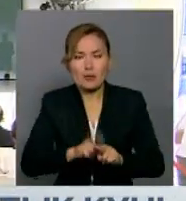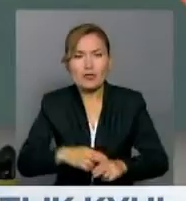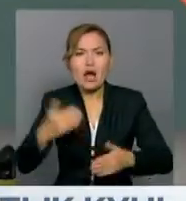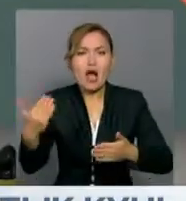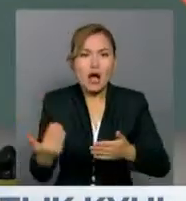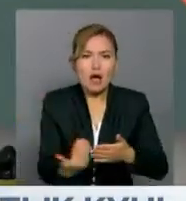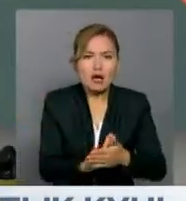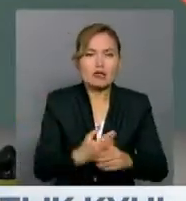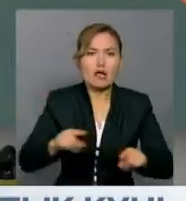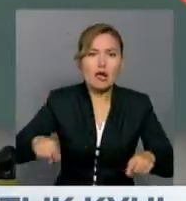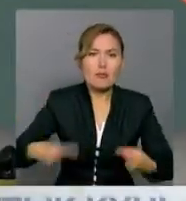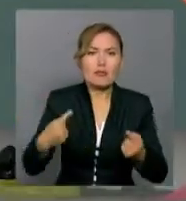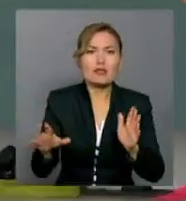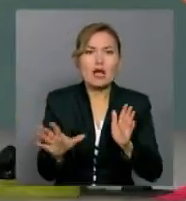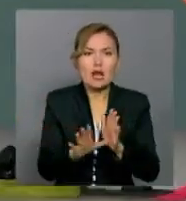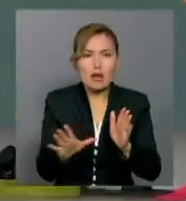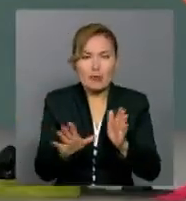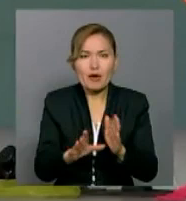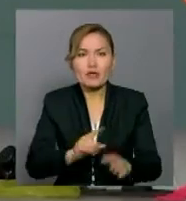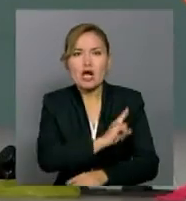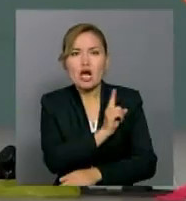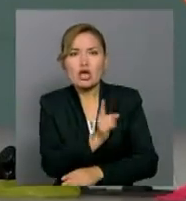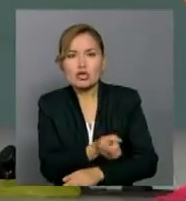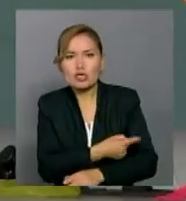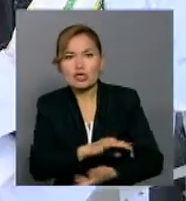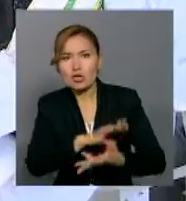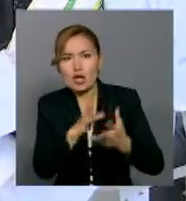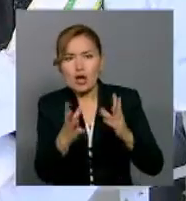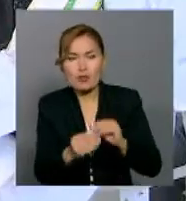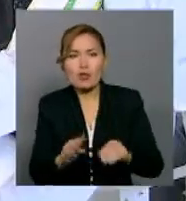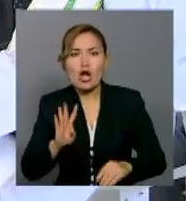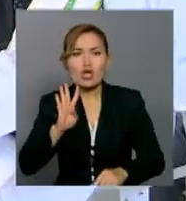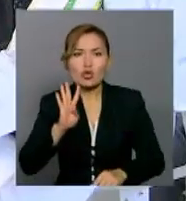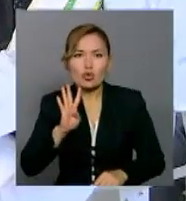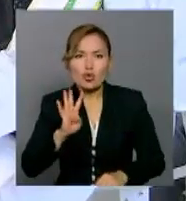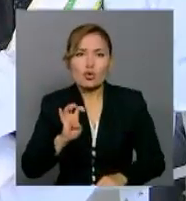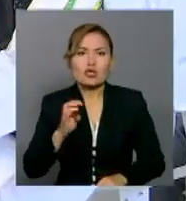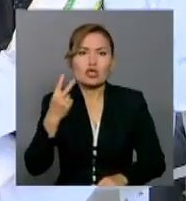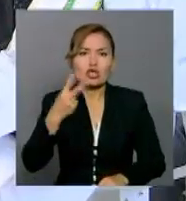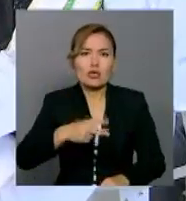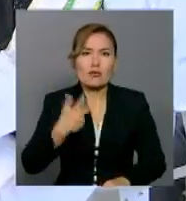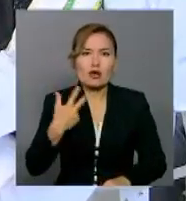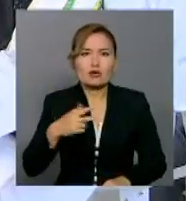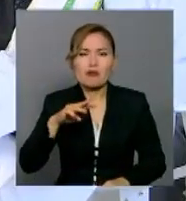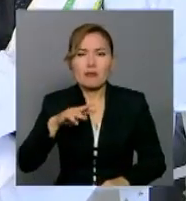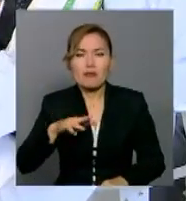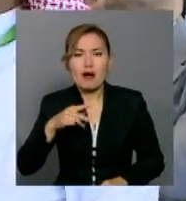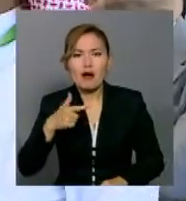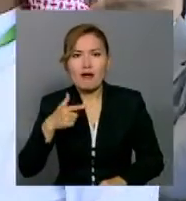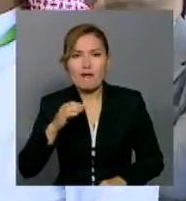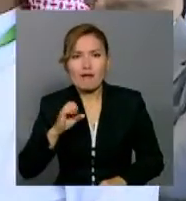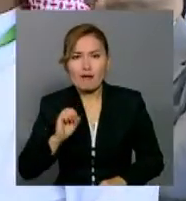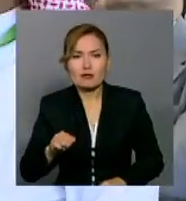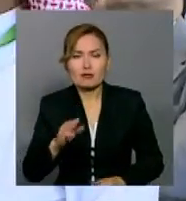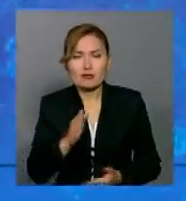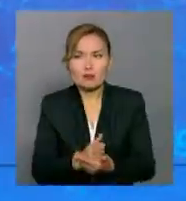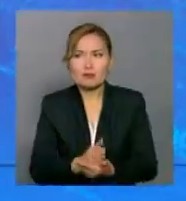қайта жаңғыртылатын энергия көздерінің жалпы қуаты 423 мегаватты құрайды екен.